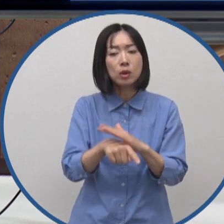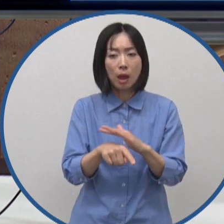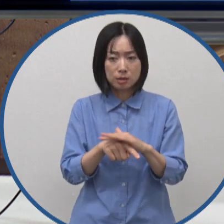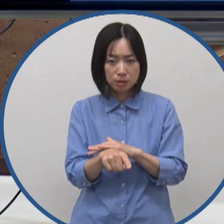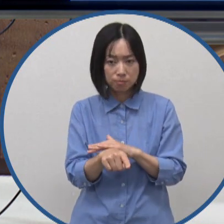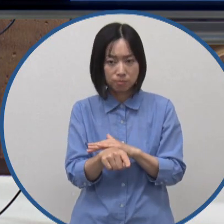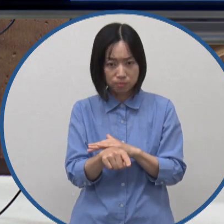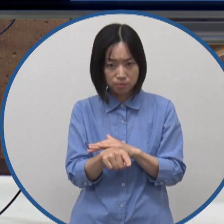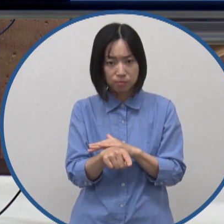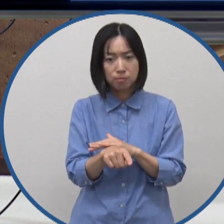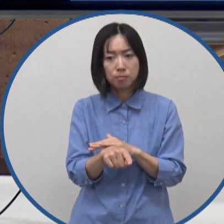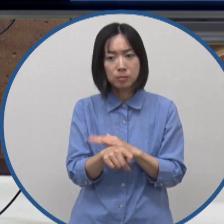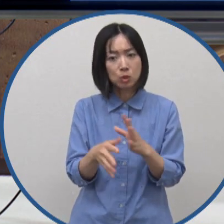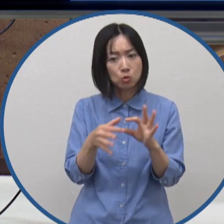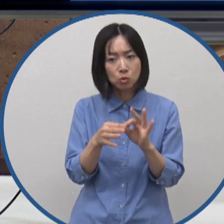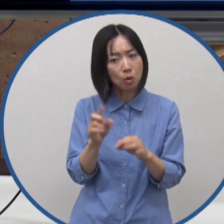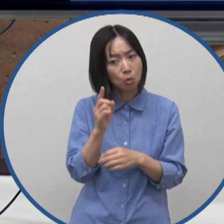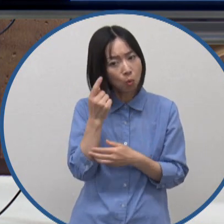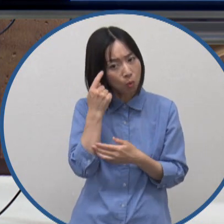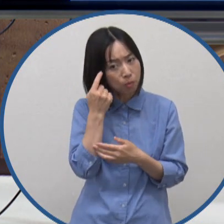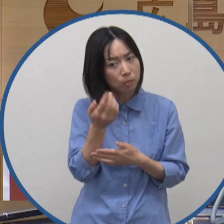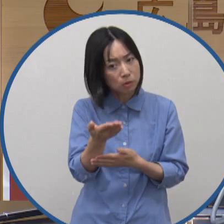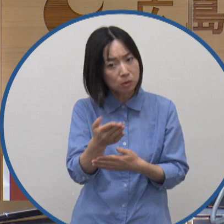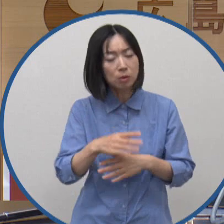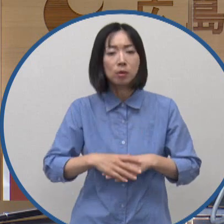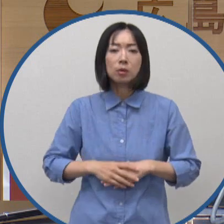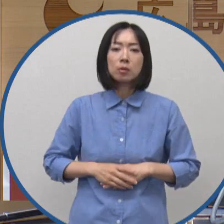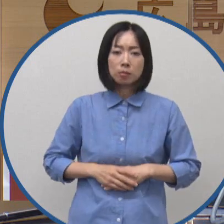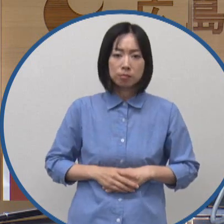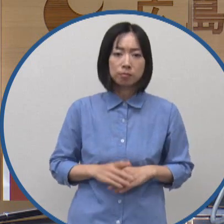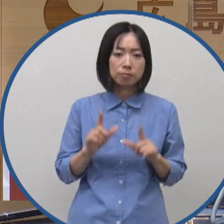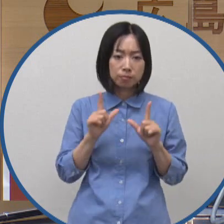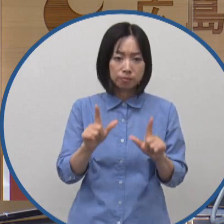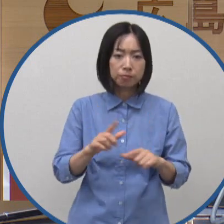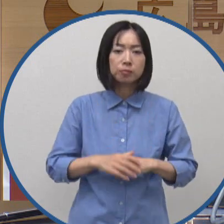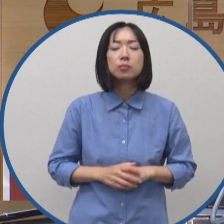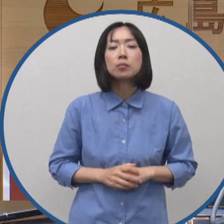か、そのについてはどのようにお考えでしょうか。 なかなか